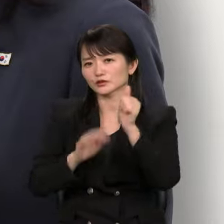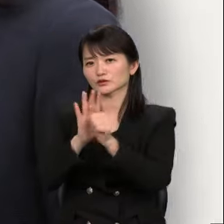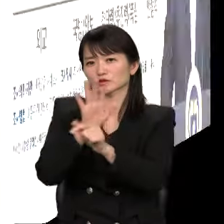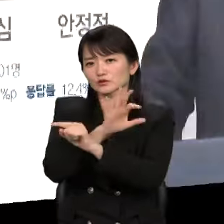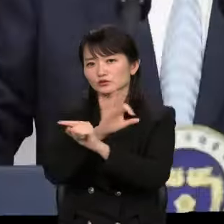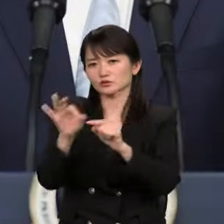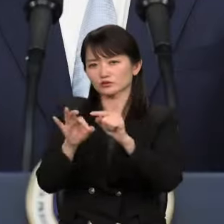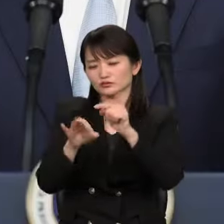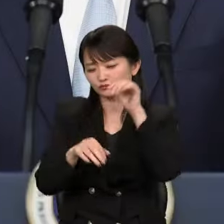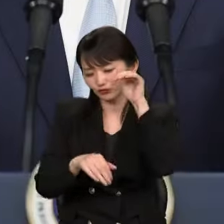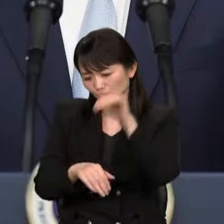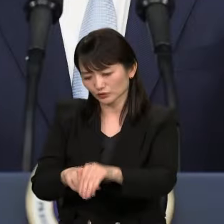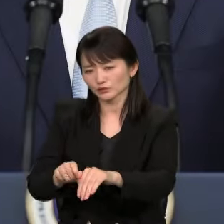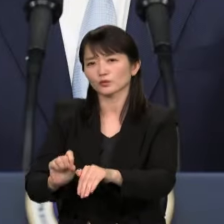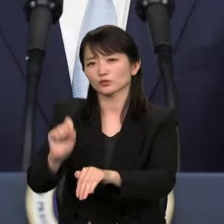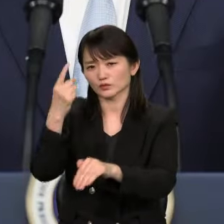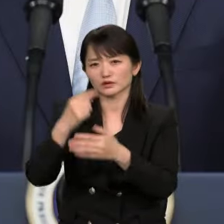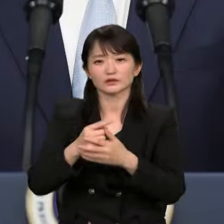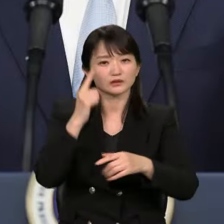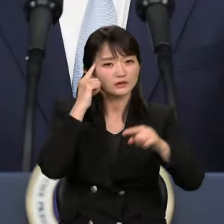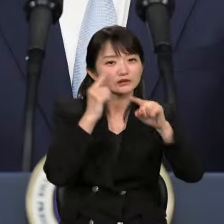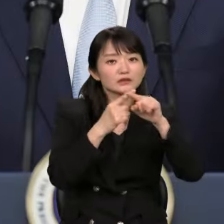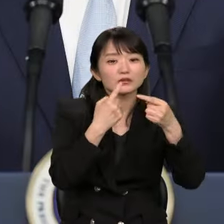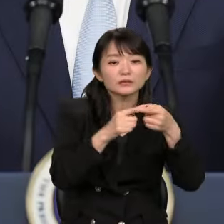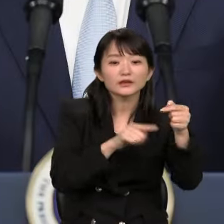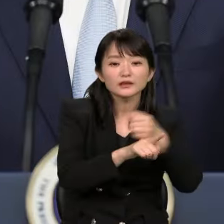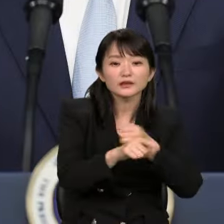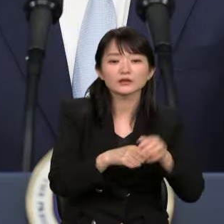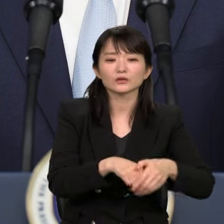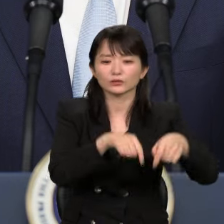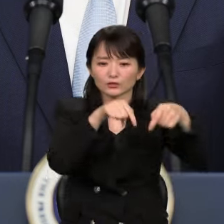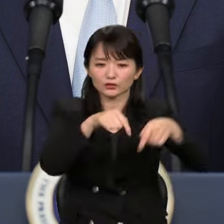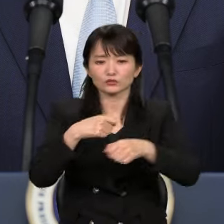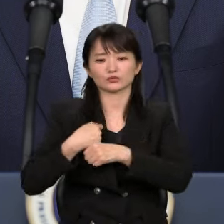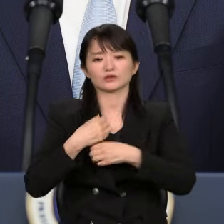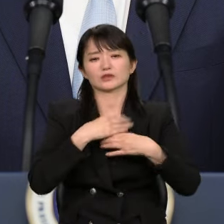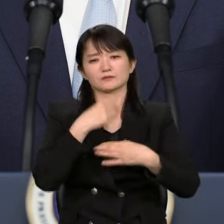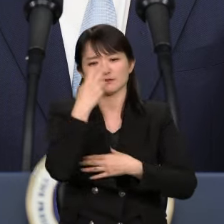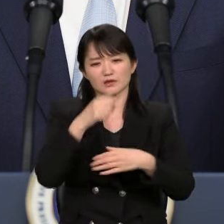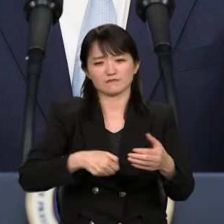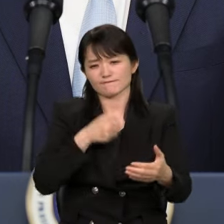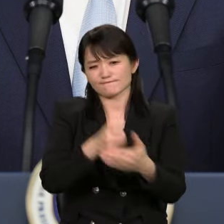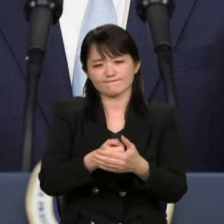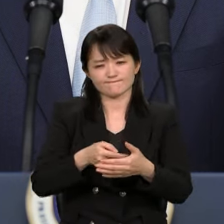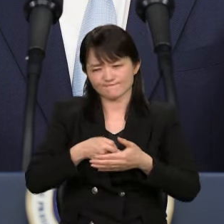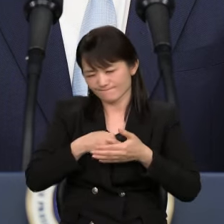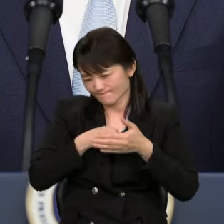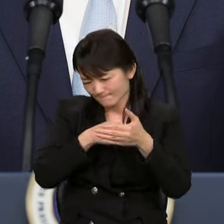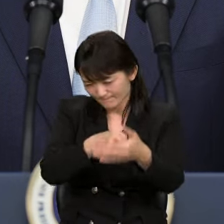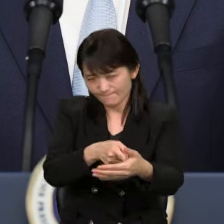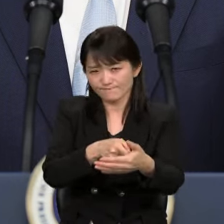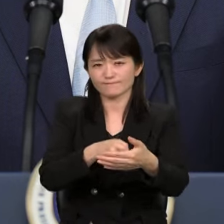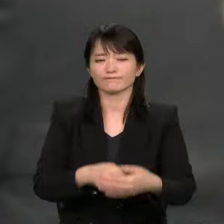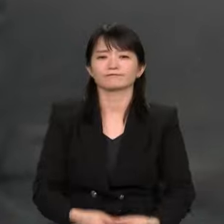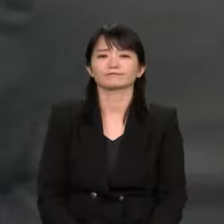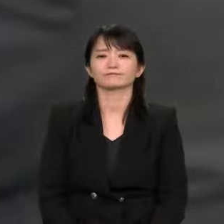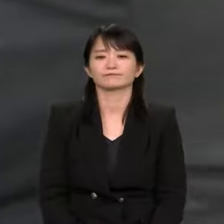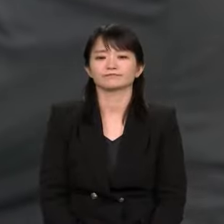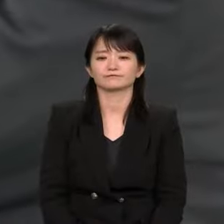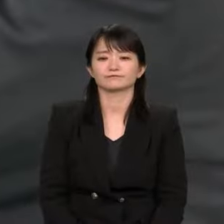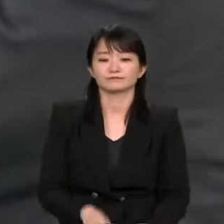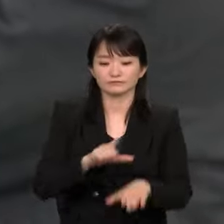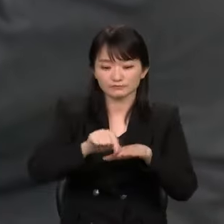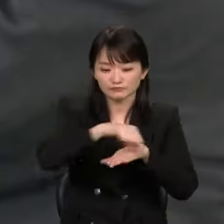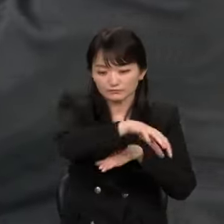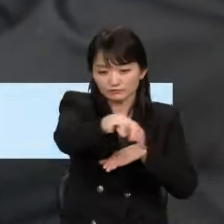됐습니다. 긍정평가 이유는 외교, 국방안보, 결단력, 추진력, 뚝심 순이었습니다.